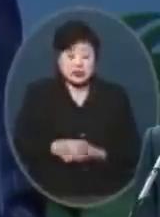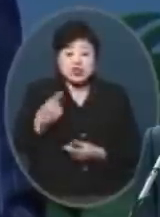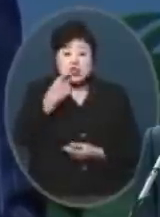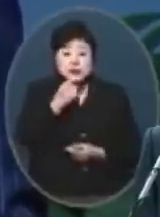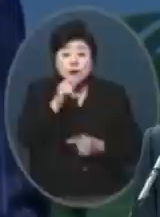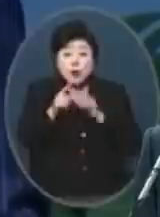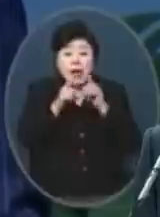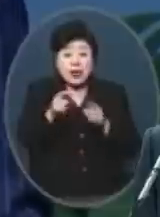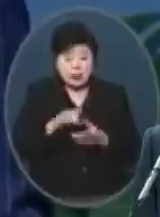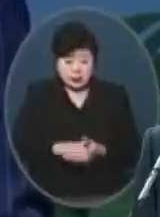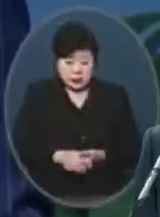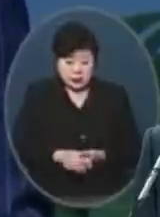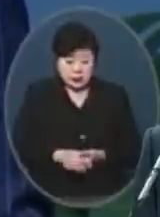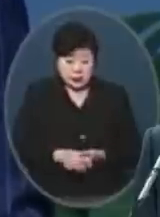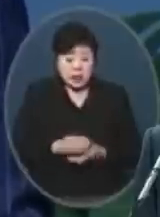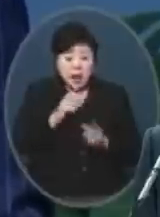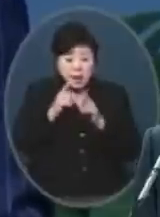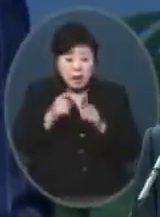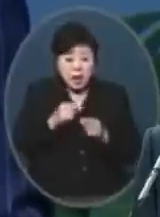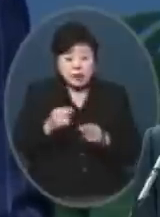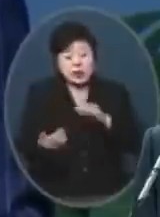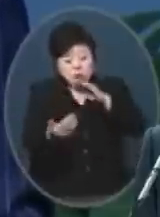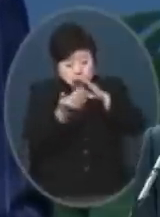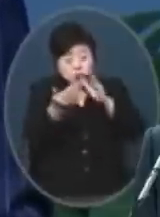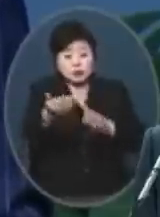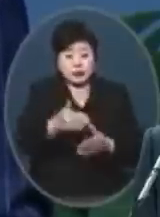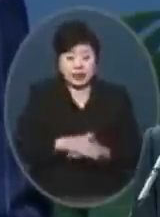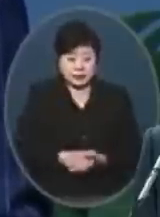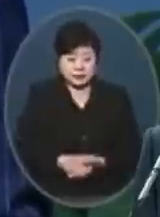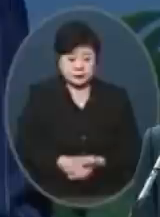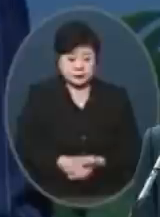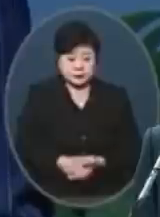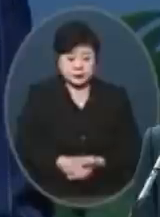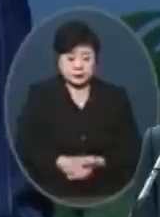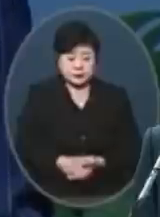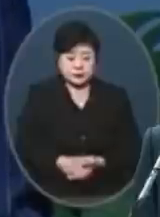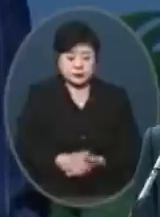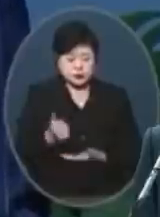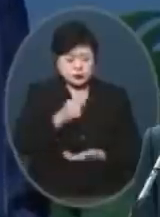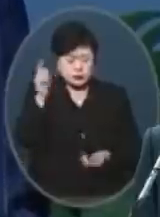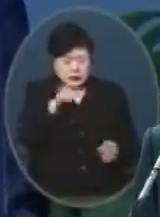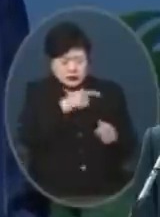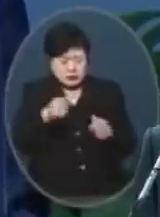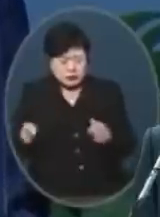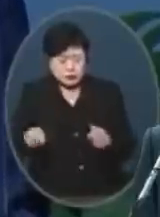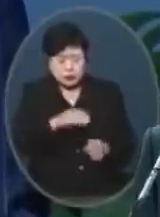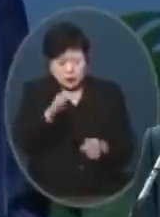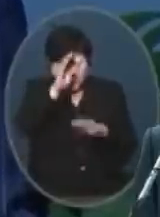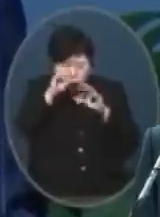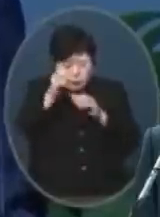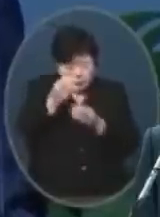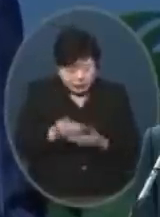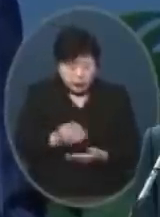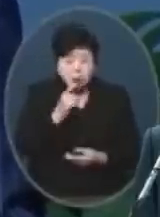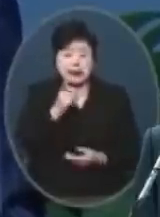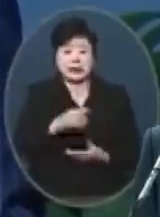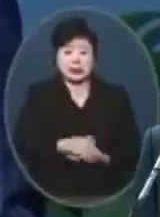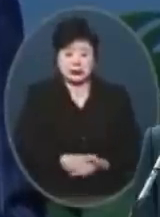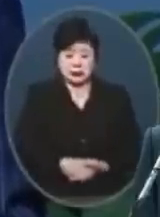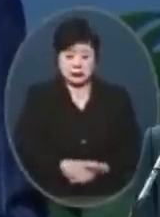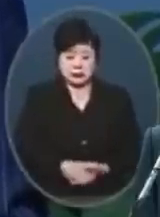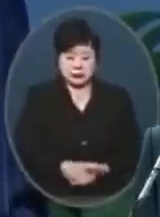입으로 말을 하면 그 말이 그것을 이루어 주는 것입니다. 제가 채찍에 맞음으로 내가 고침을 받았습니다.